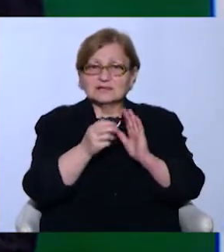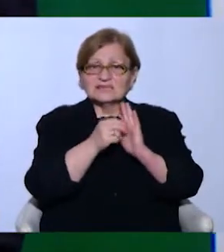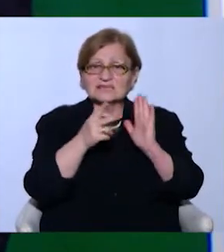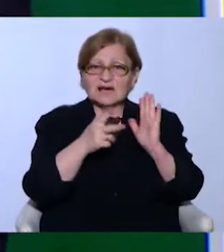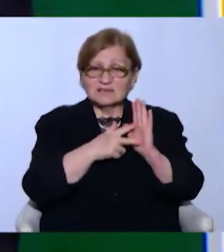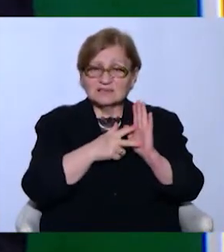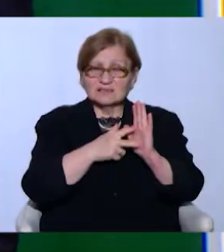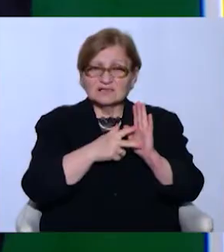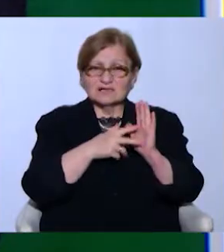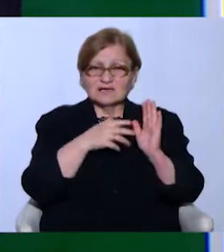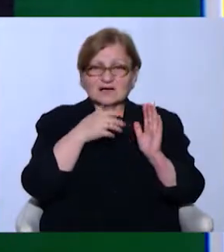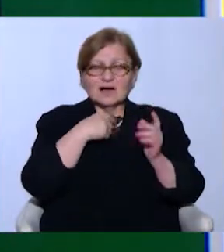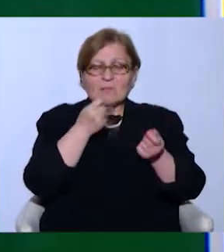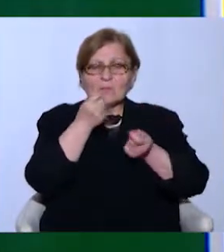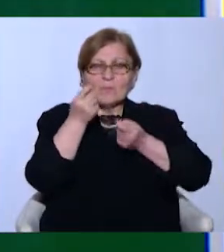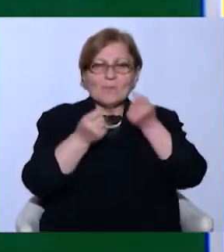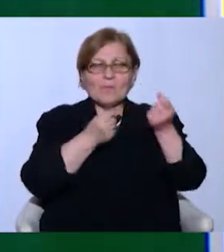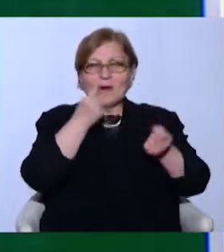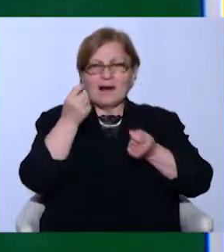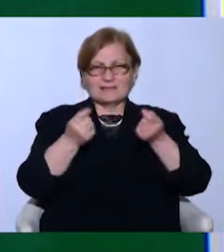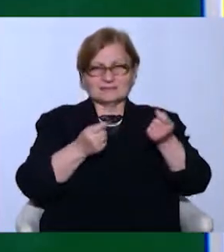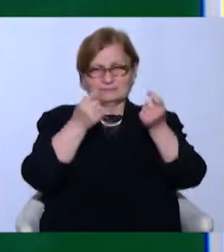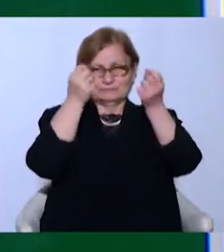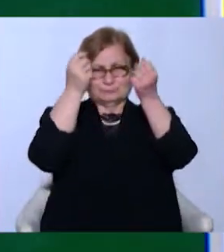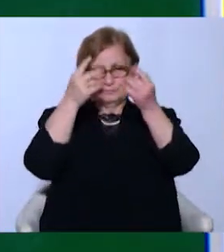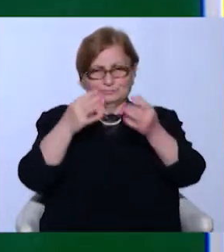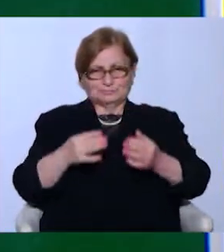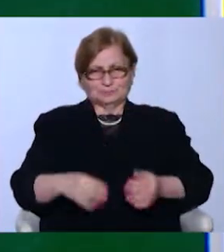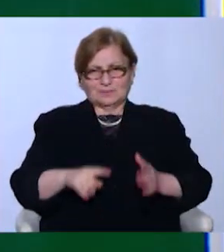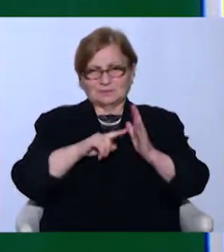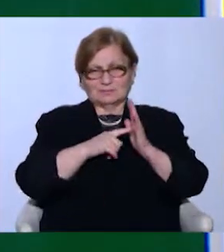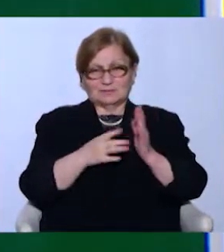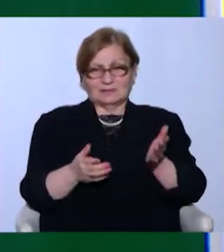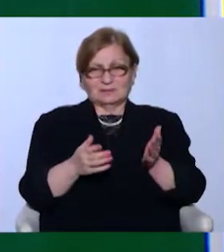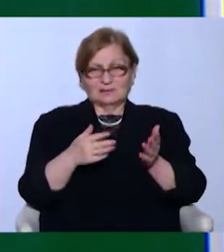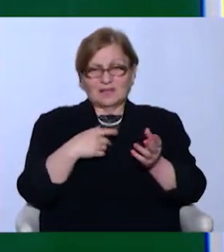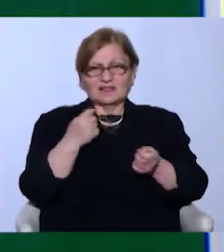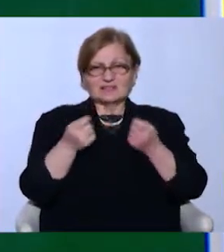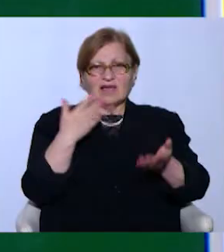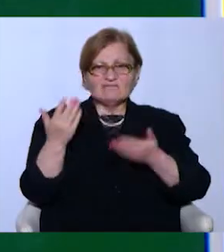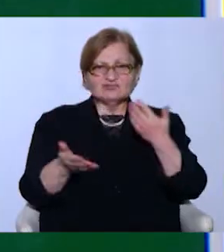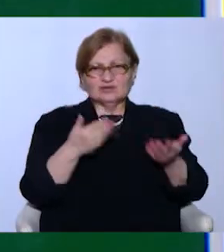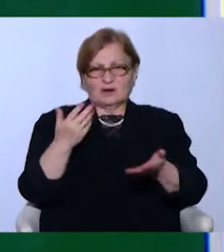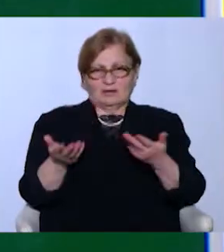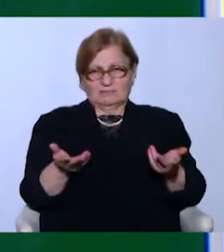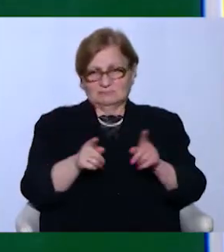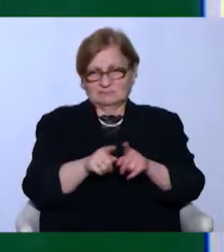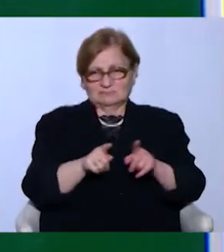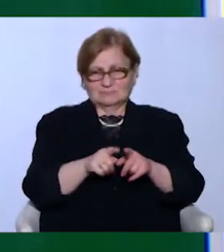18 წარმოვიდგინე მარტივ მამრავლების სახით. ნამრავლის დავშალე მარტივ მამრავლებად. ანუ